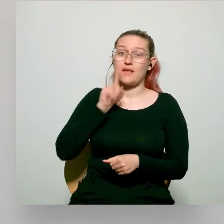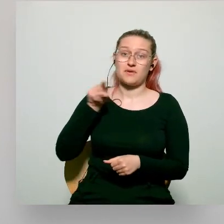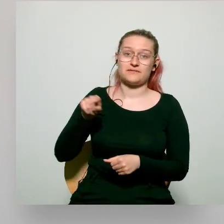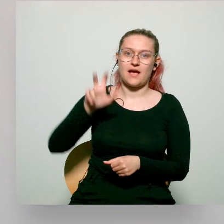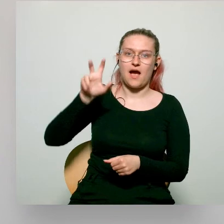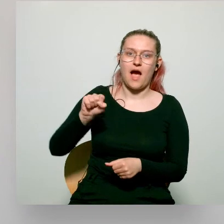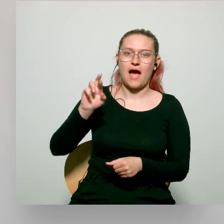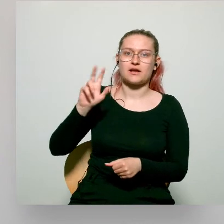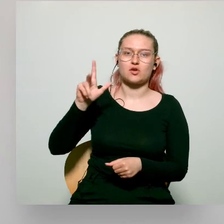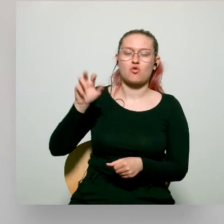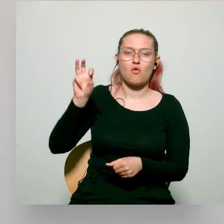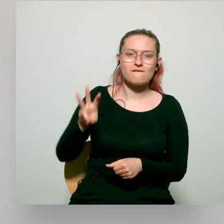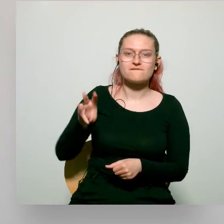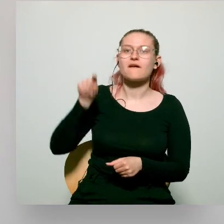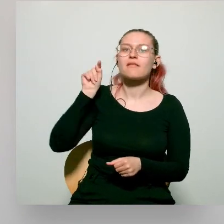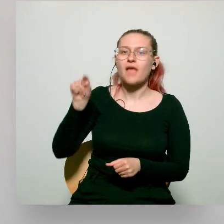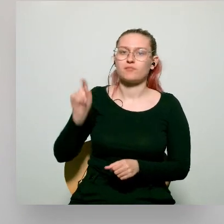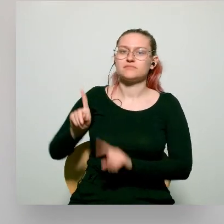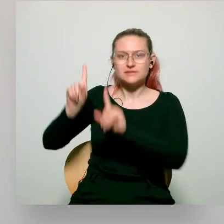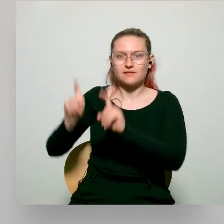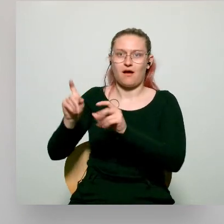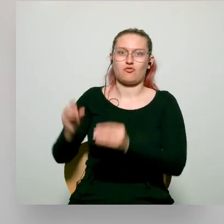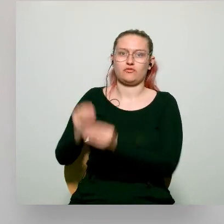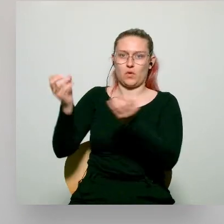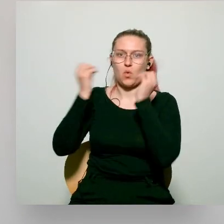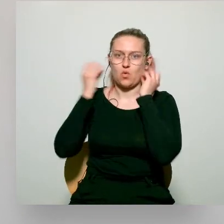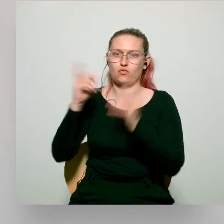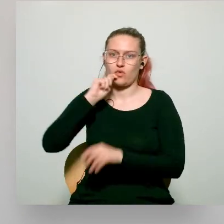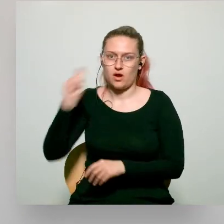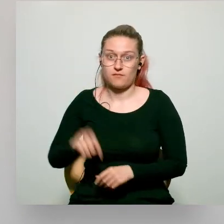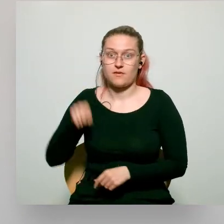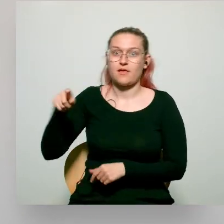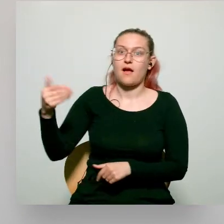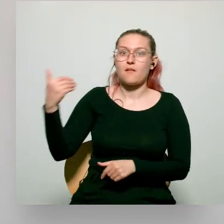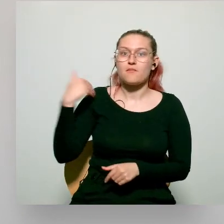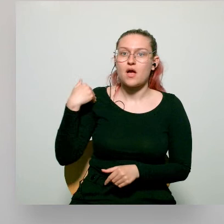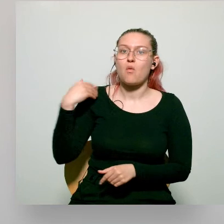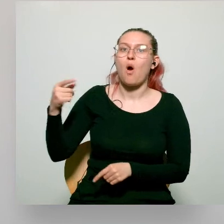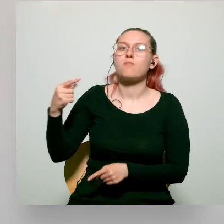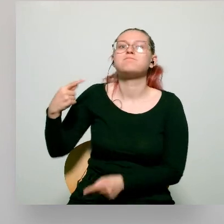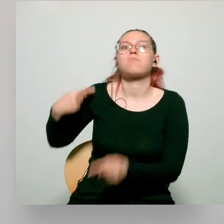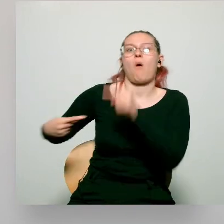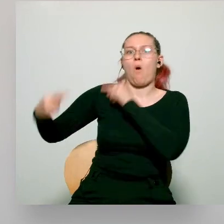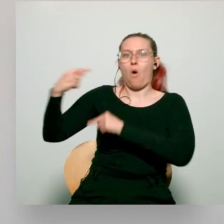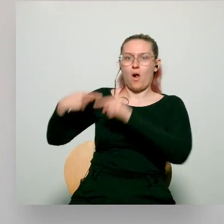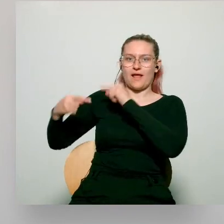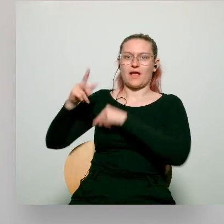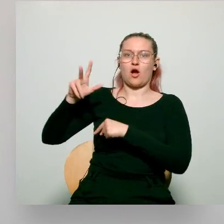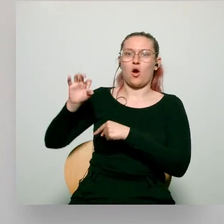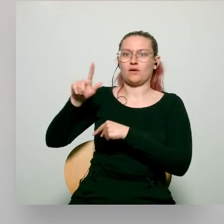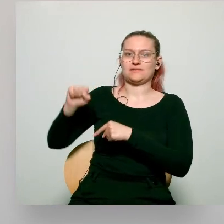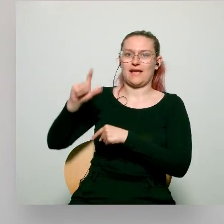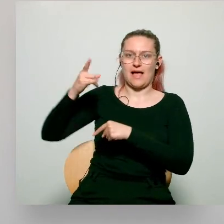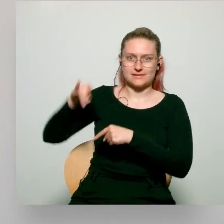inteligencja ukraińska, tam byli potomkowie starszyzny kozackiej, która stała się arystokracją rosyjską,